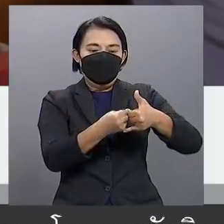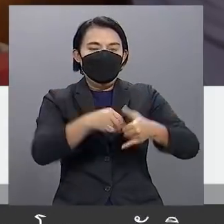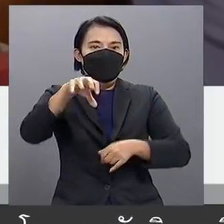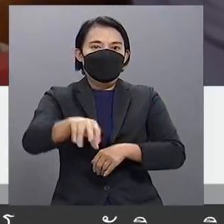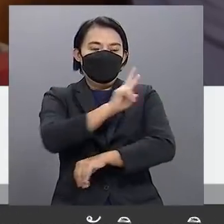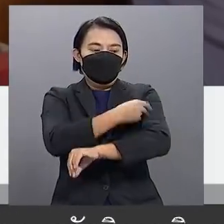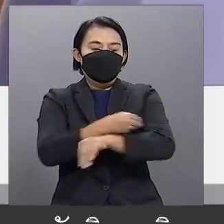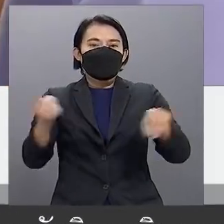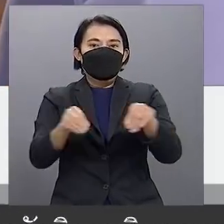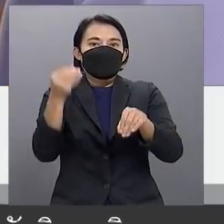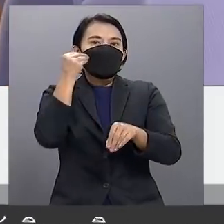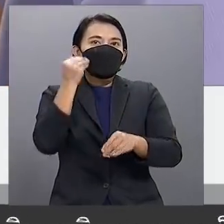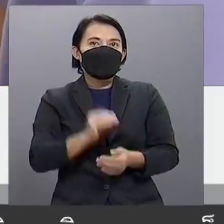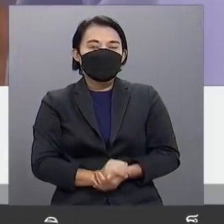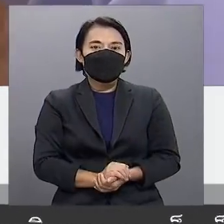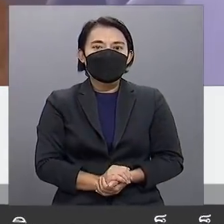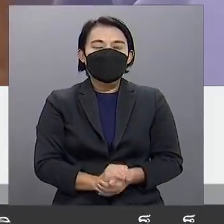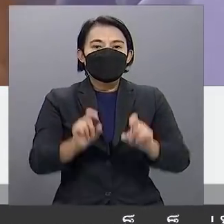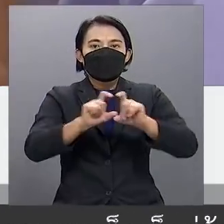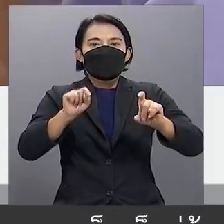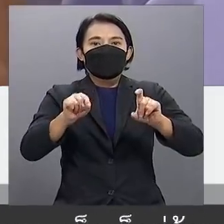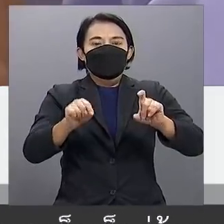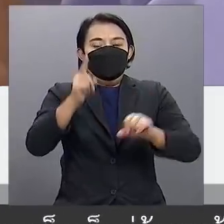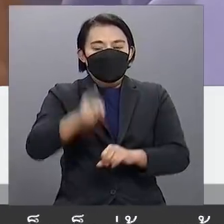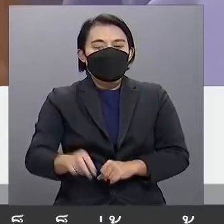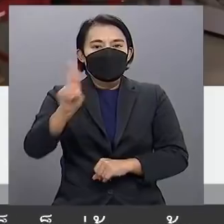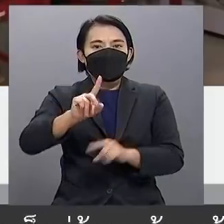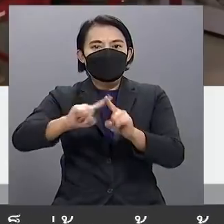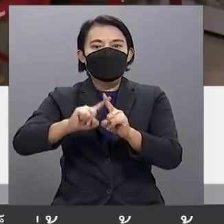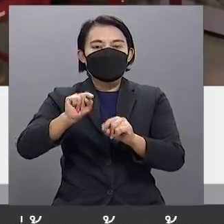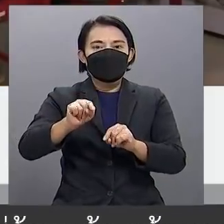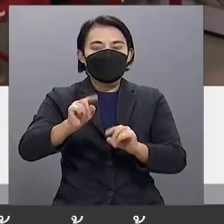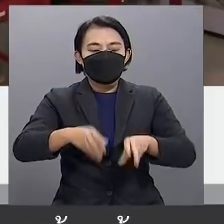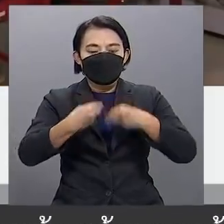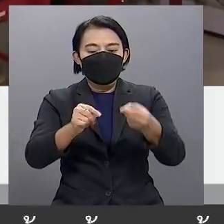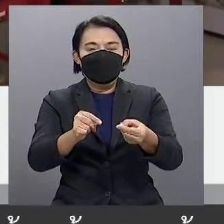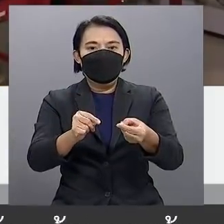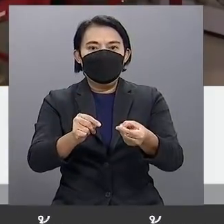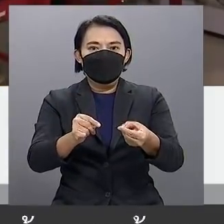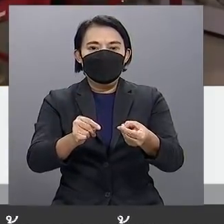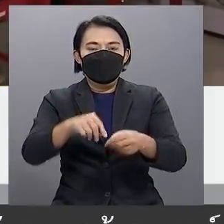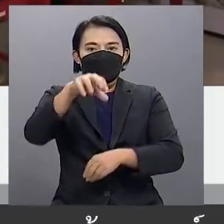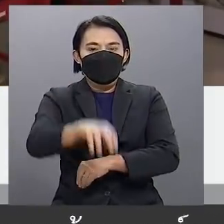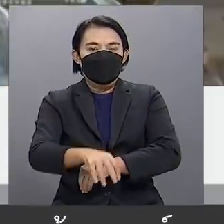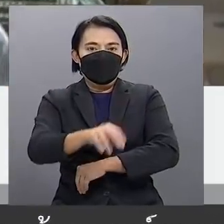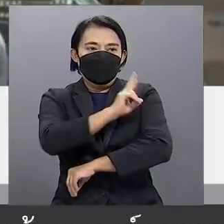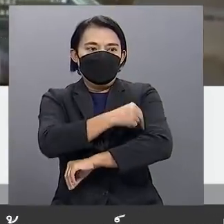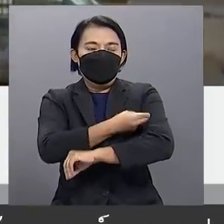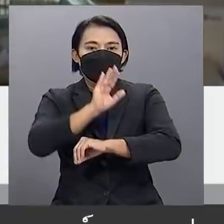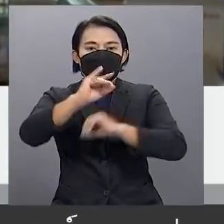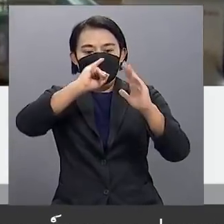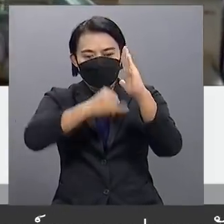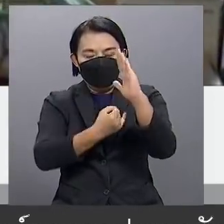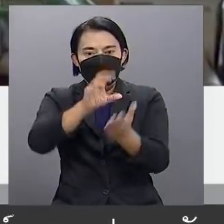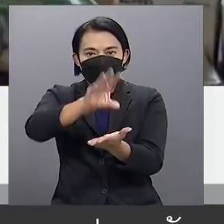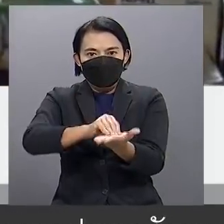และจำนวนวักซีนที่จะต้องใช้ ส่งประยงสำหรบงานสans Soundsเพื่ที่จะรวบรวมข้มูลตามแบบฟอร์